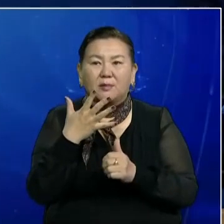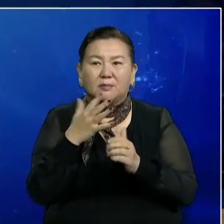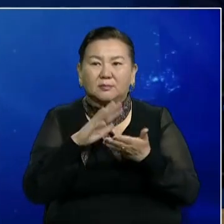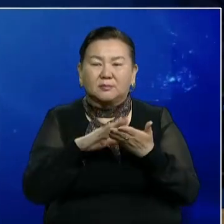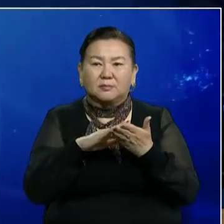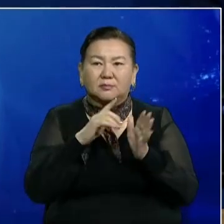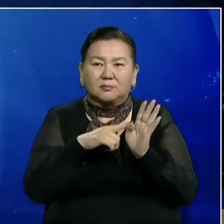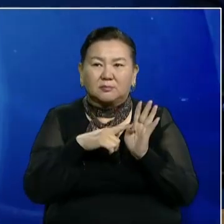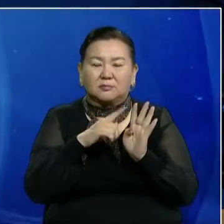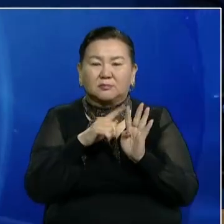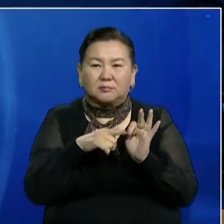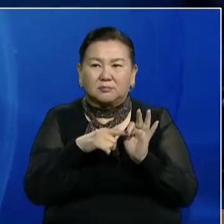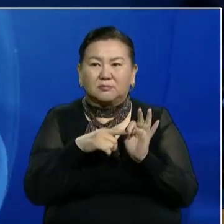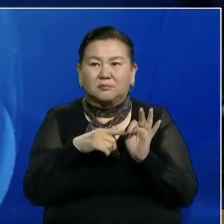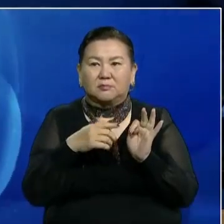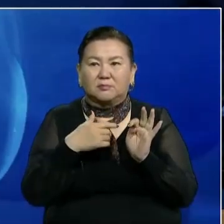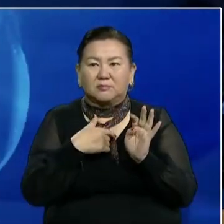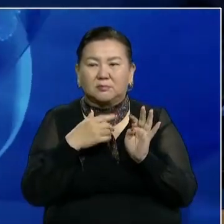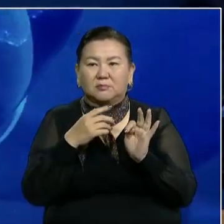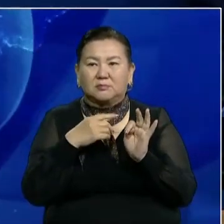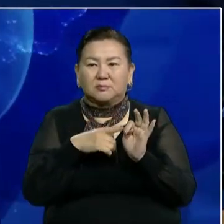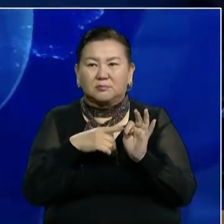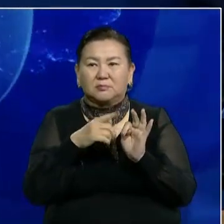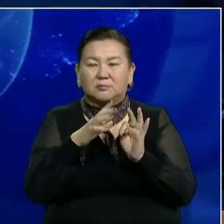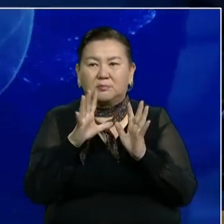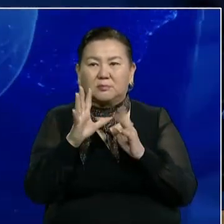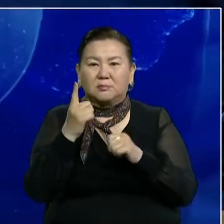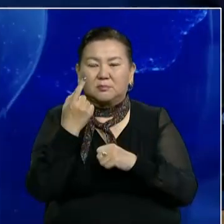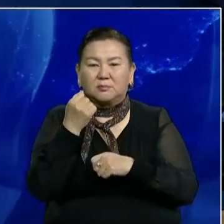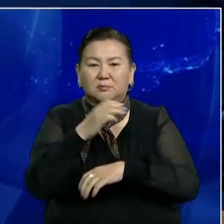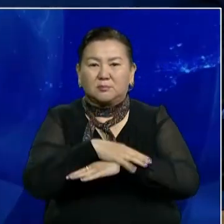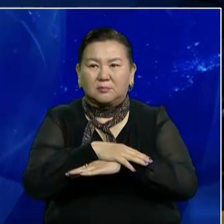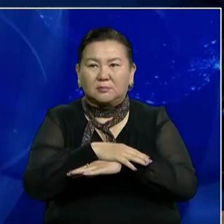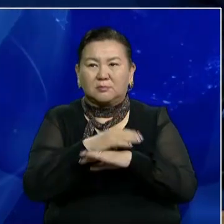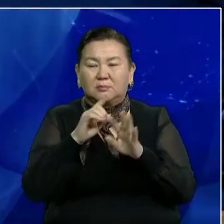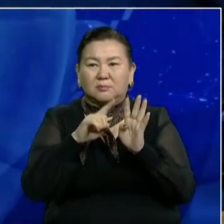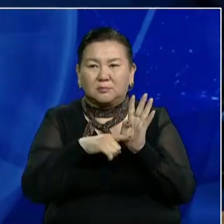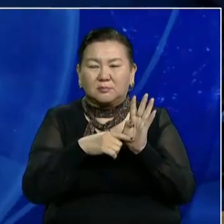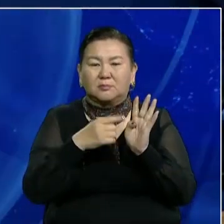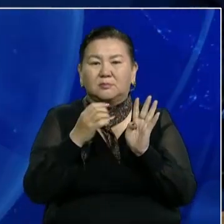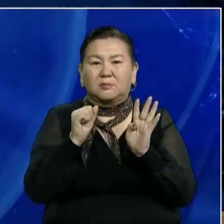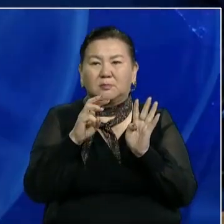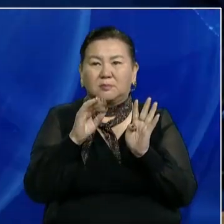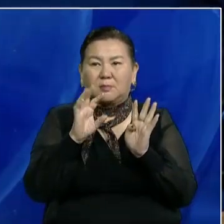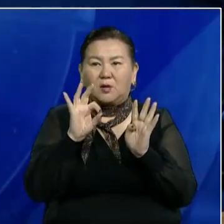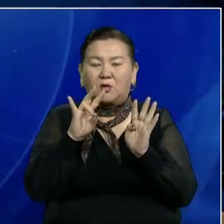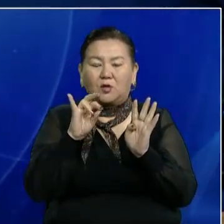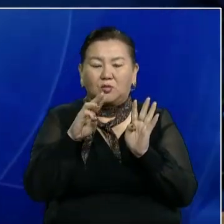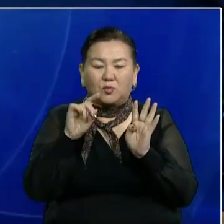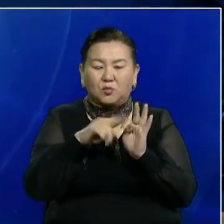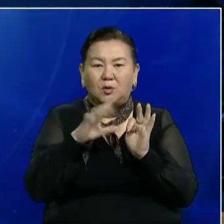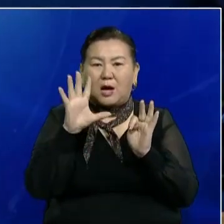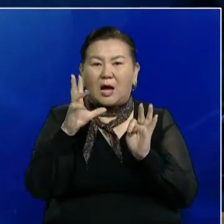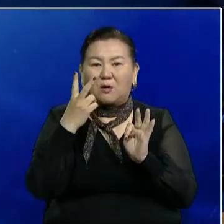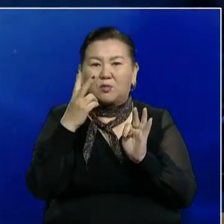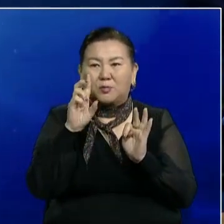тий. Би Тэмүүл үн 11А ангийн сурагч, 11А ангийн сурагч, онон тул 12-ын